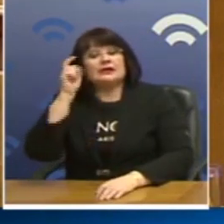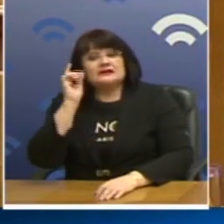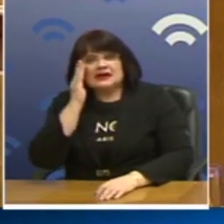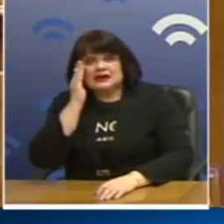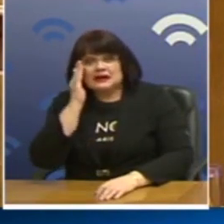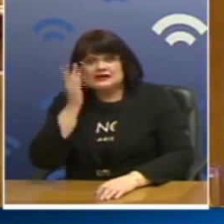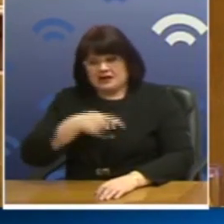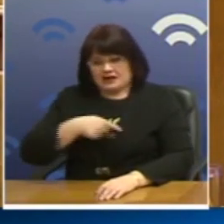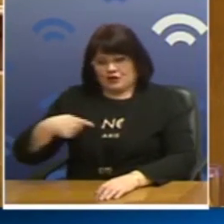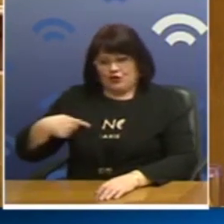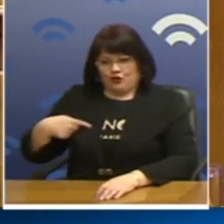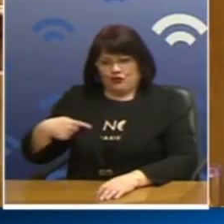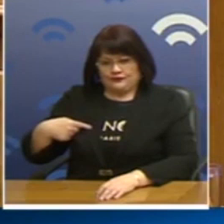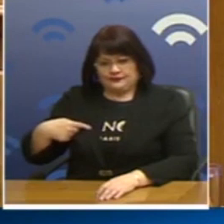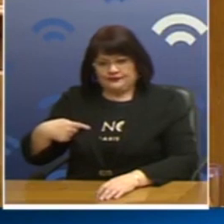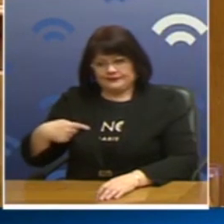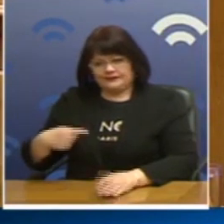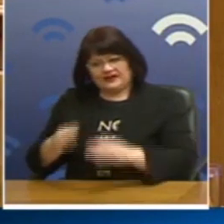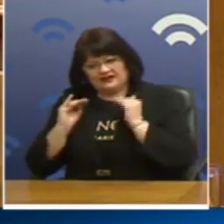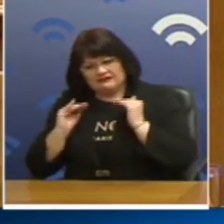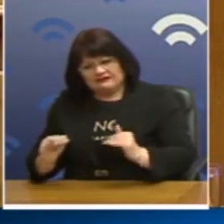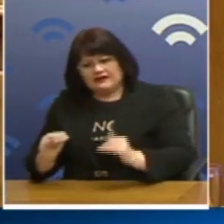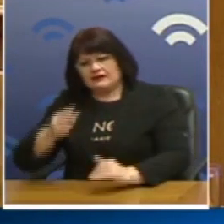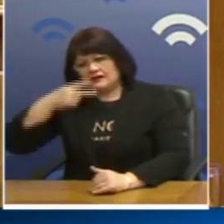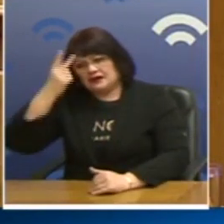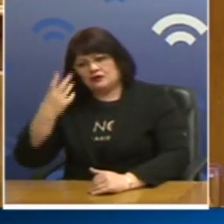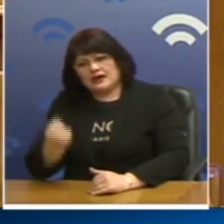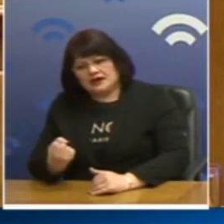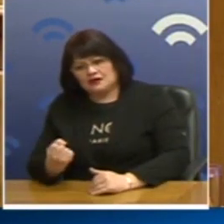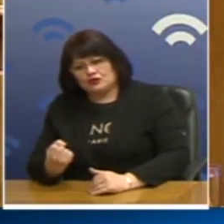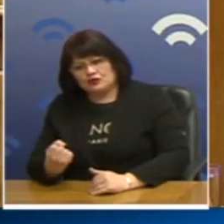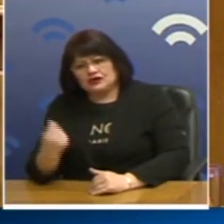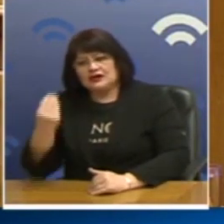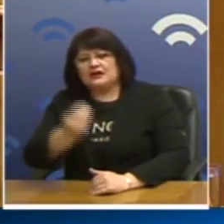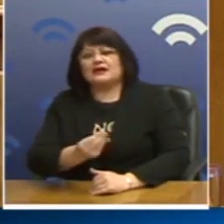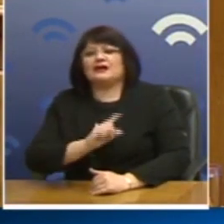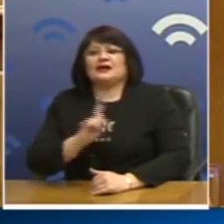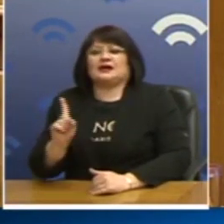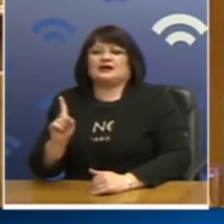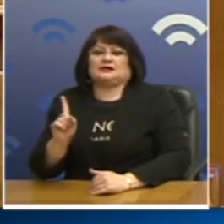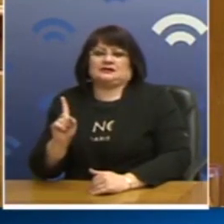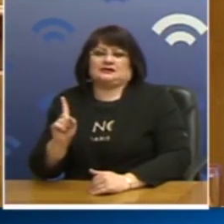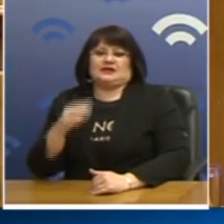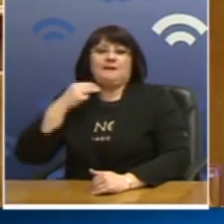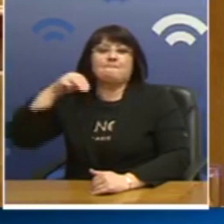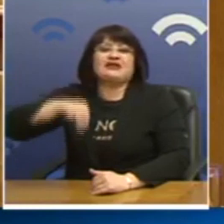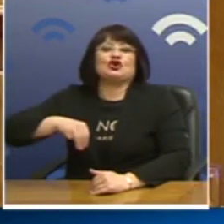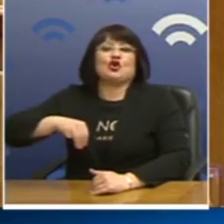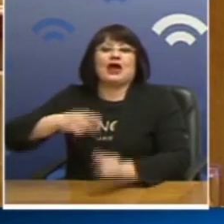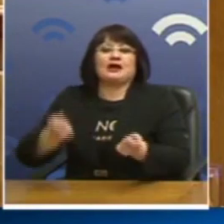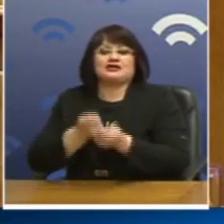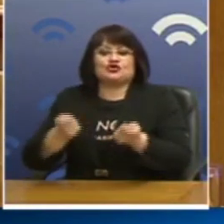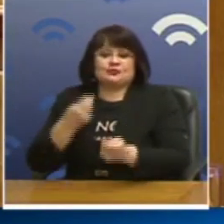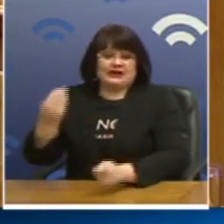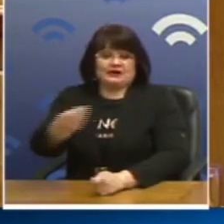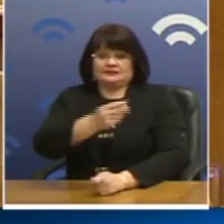εργοδότες διατηρούν το δικαίωμα να μην δίνουν τα μητρώα των εργαζομένων, ακριβώς για να